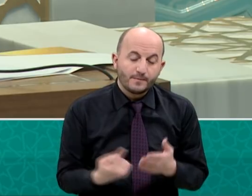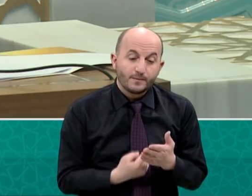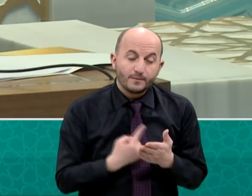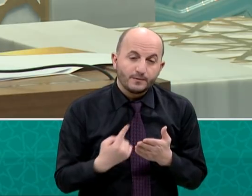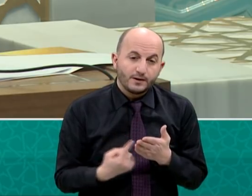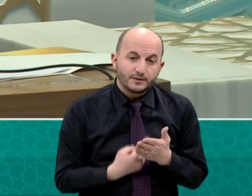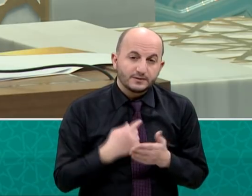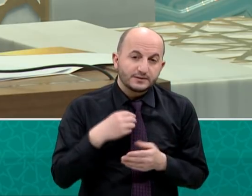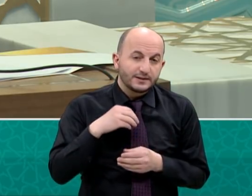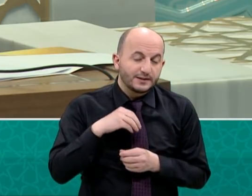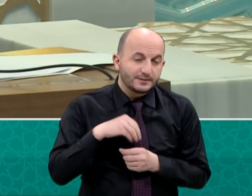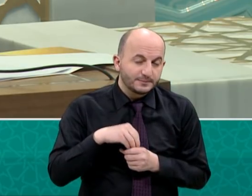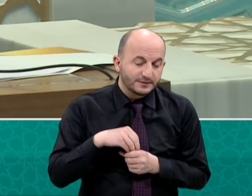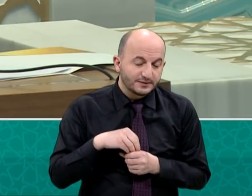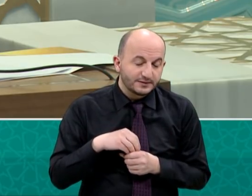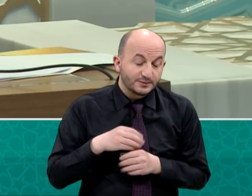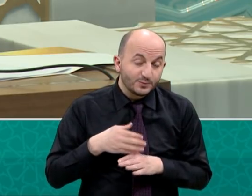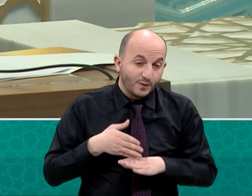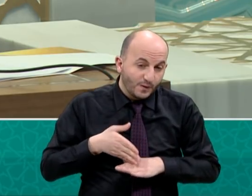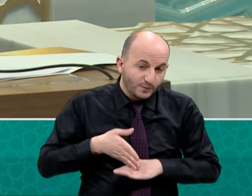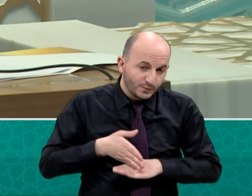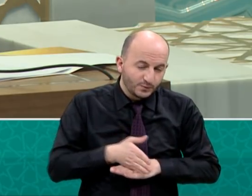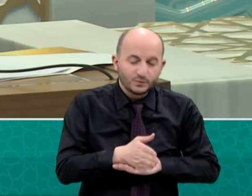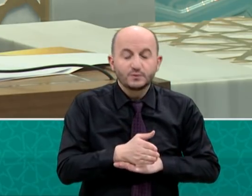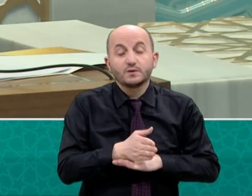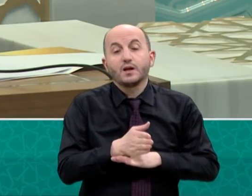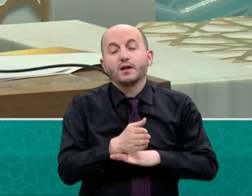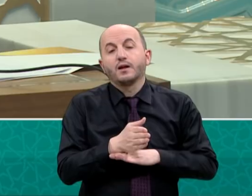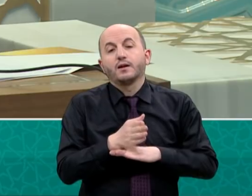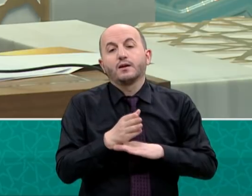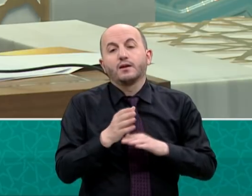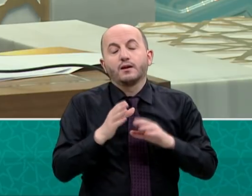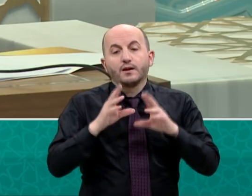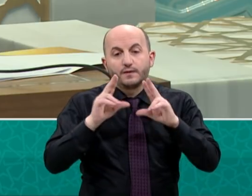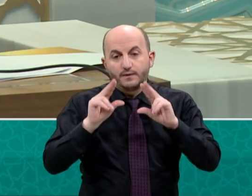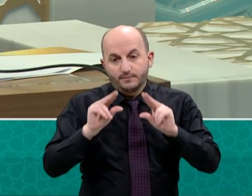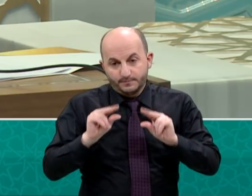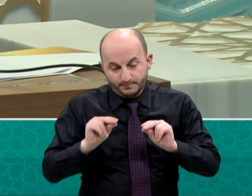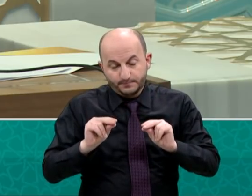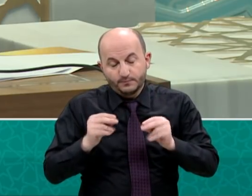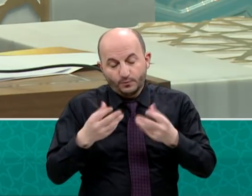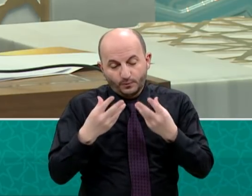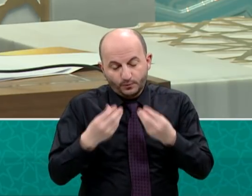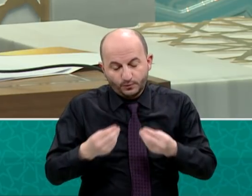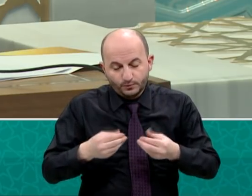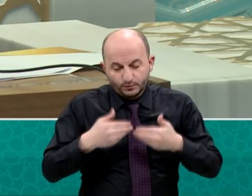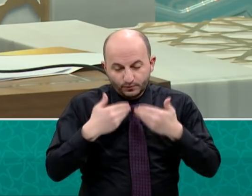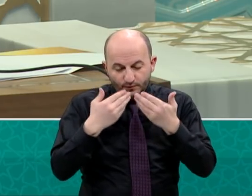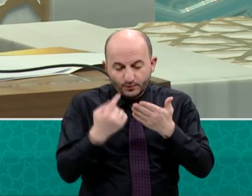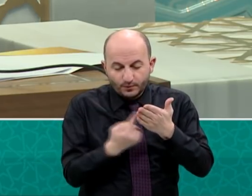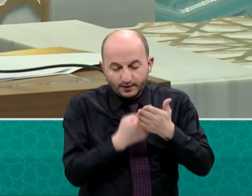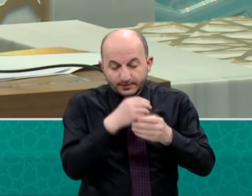Kerim'in sıdıkla, doğrulukla tamamlandığını ifade ediyor. Kur'an'da herhangi bir